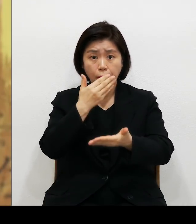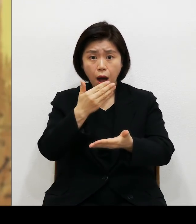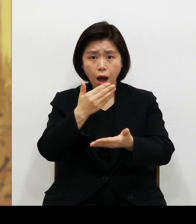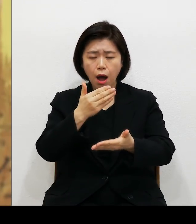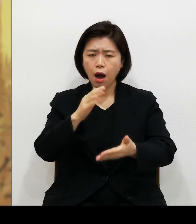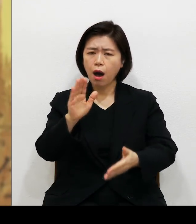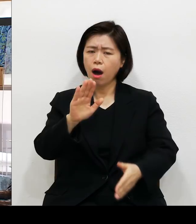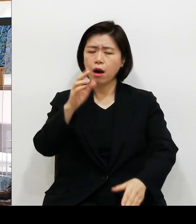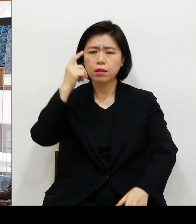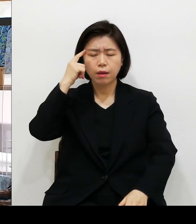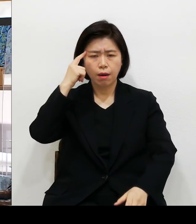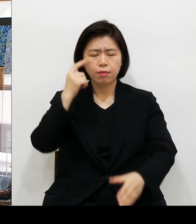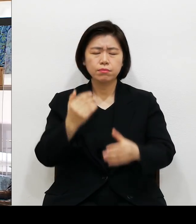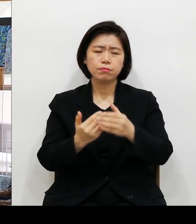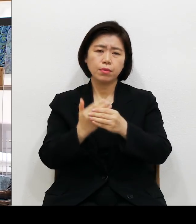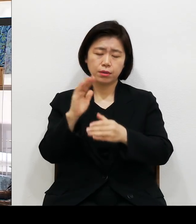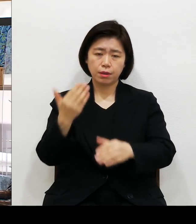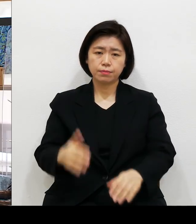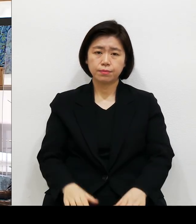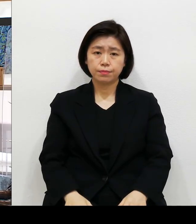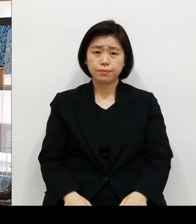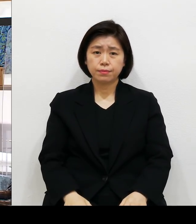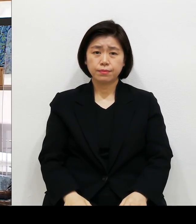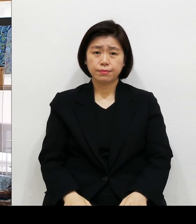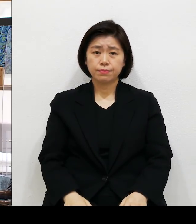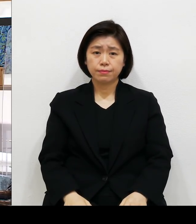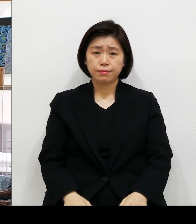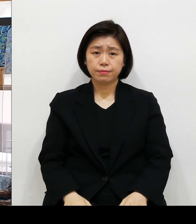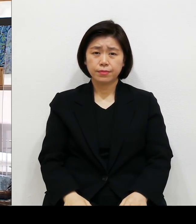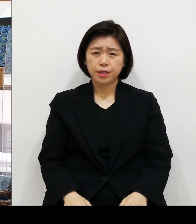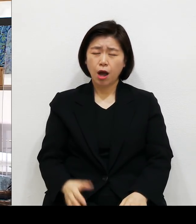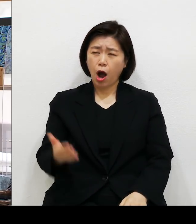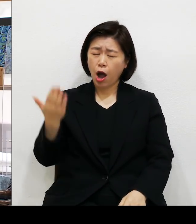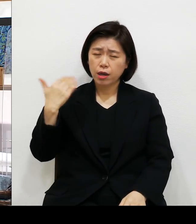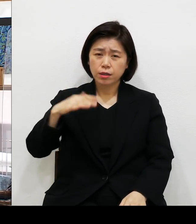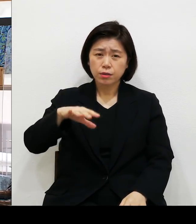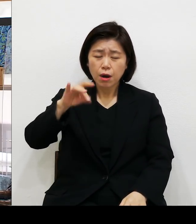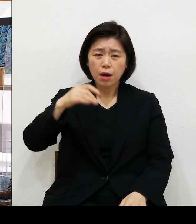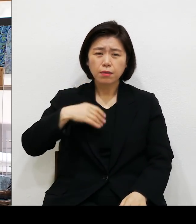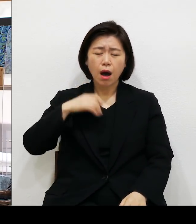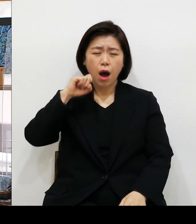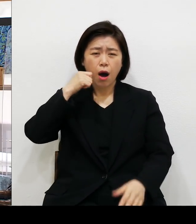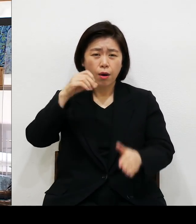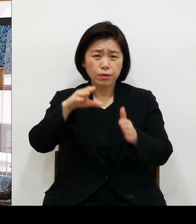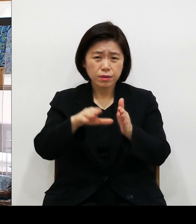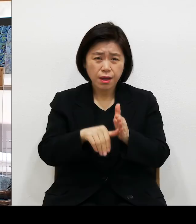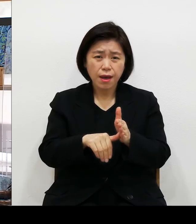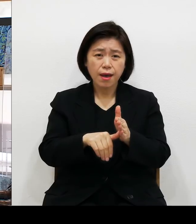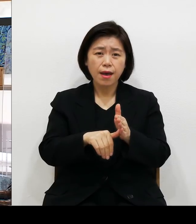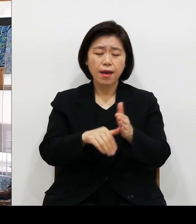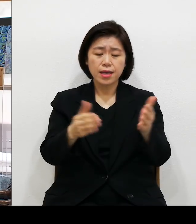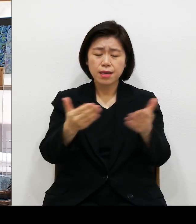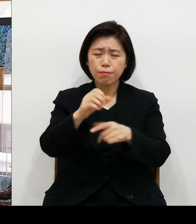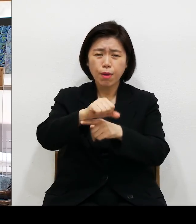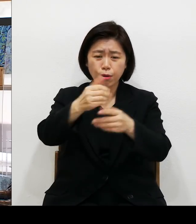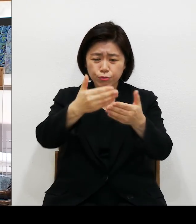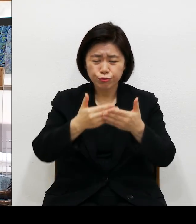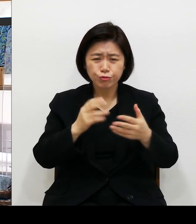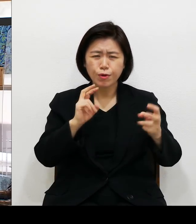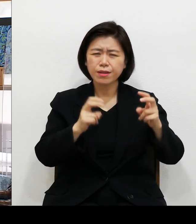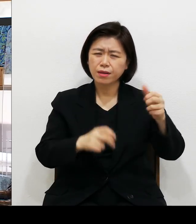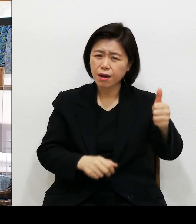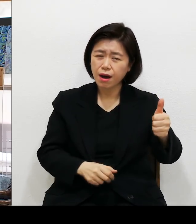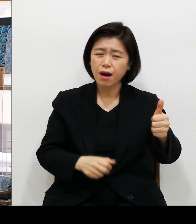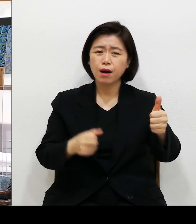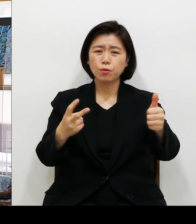주마등처럼 스쳐가는 거예요. 네. 처음에 막 그 어려울 때 막 저 일 주신 분들, 그 예. 공무원분들 한 분 한 분, 뭐 법률구조공단